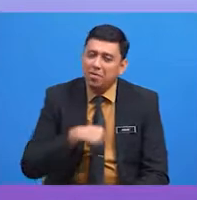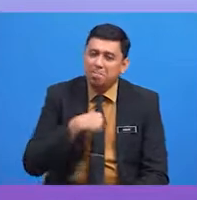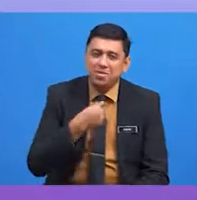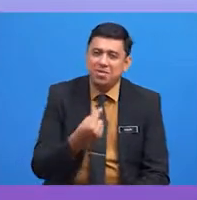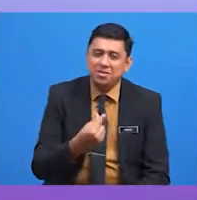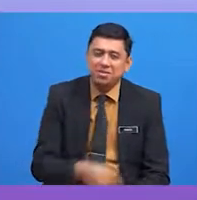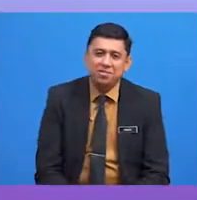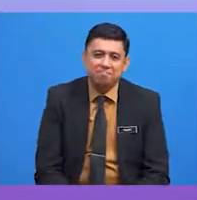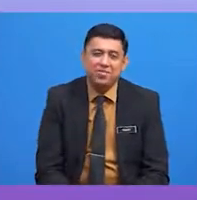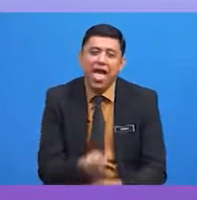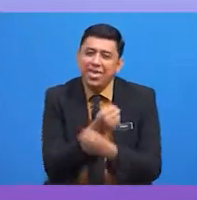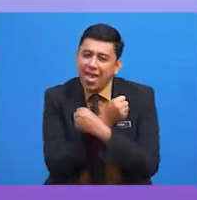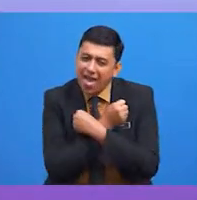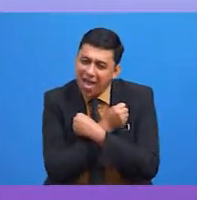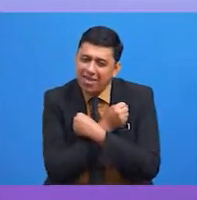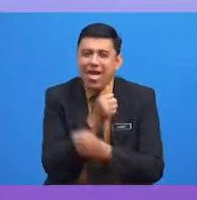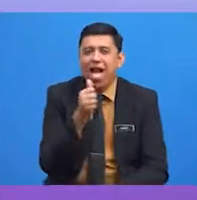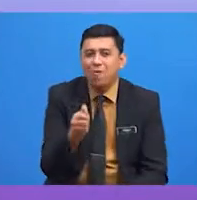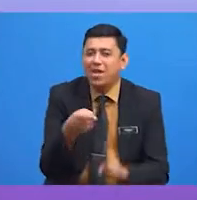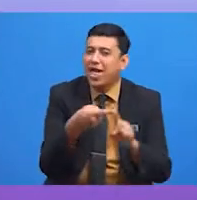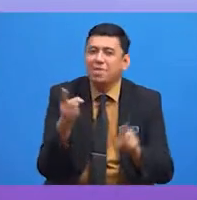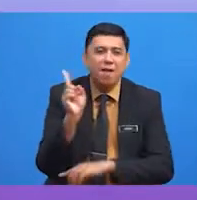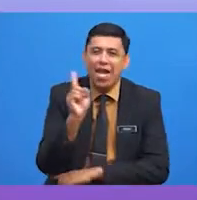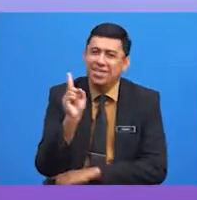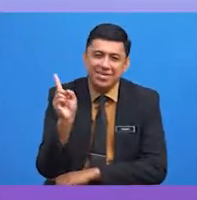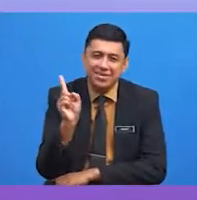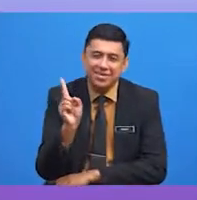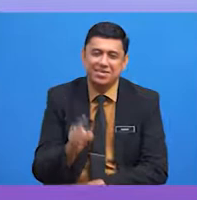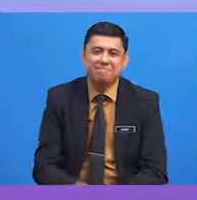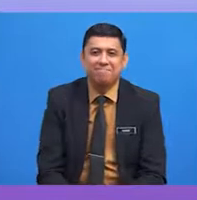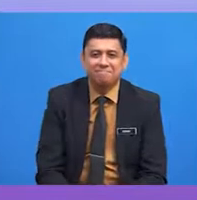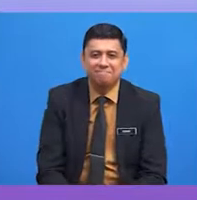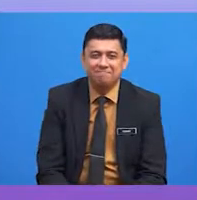Gembira. Sayang, awak dari mana?